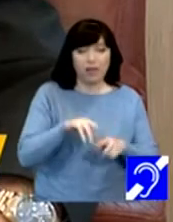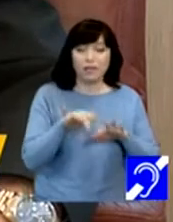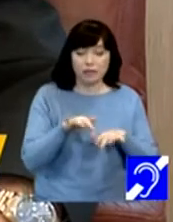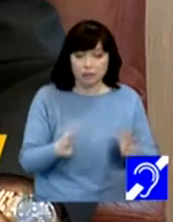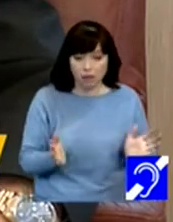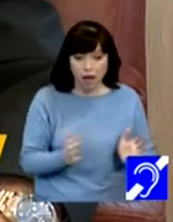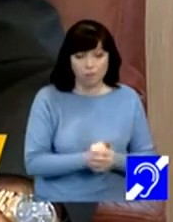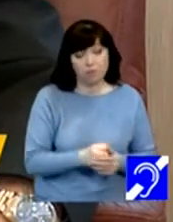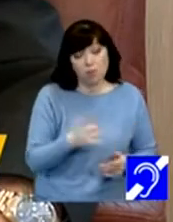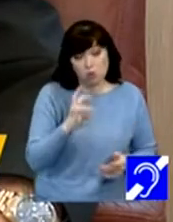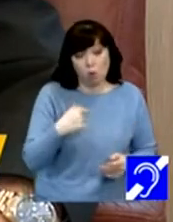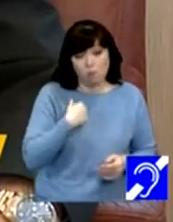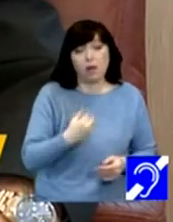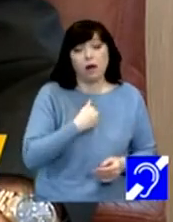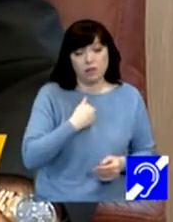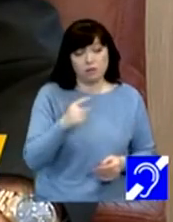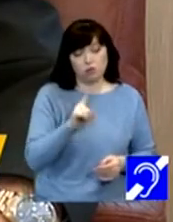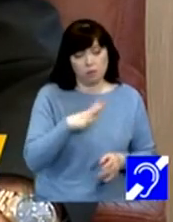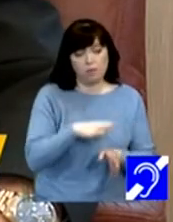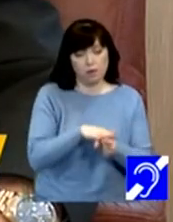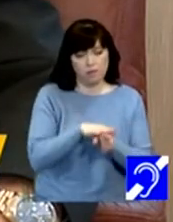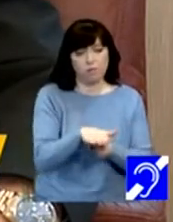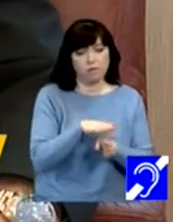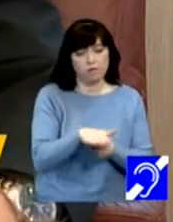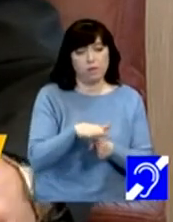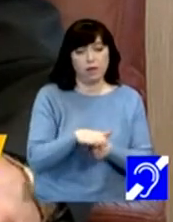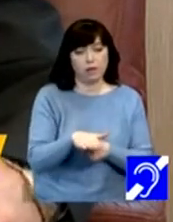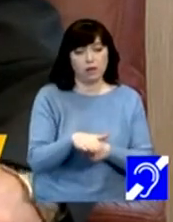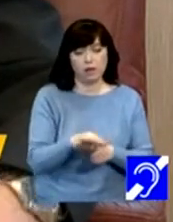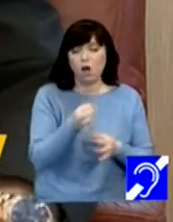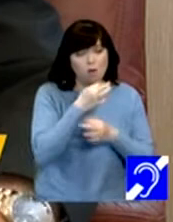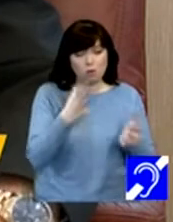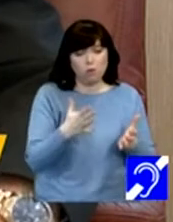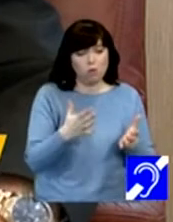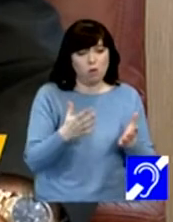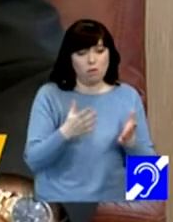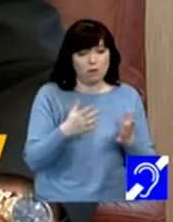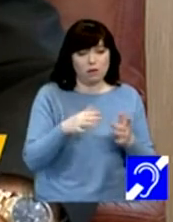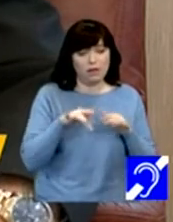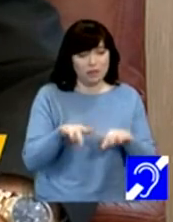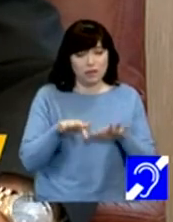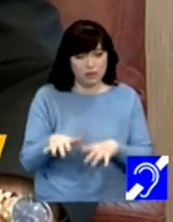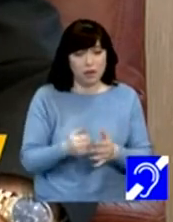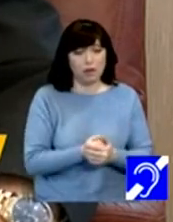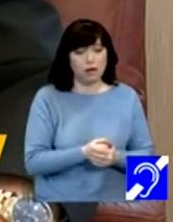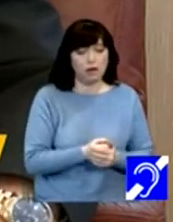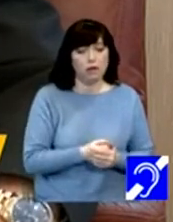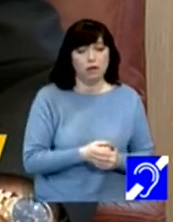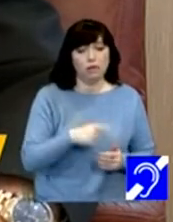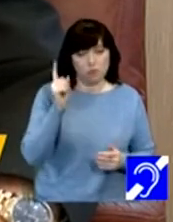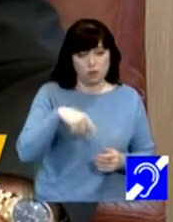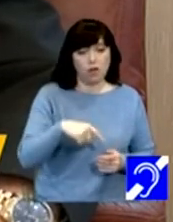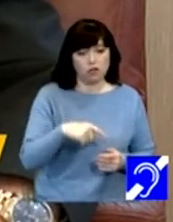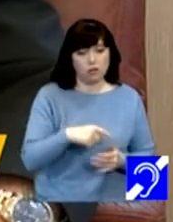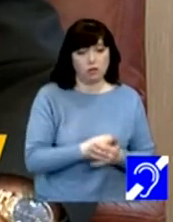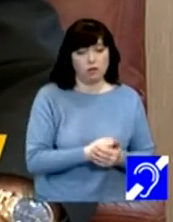că să fie respectate în orice plan de reglementare, inclusiv cel care ar